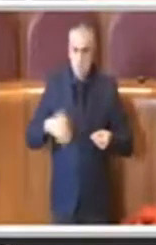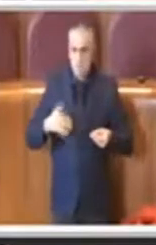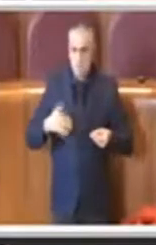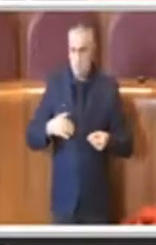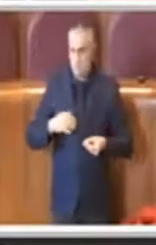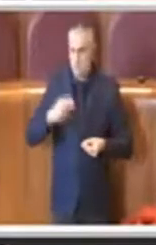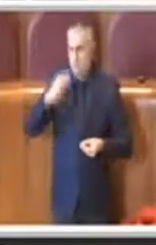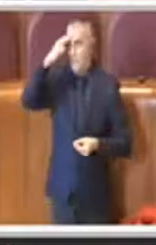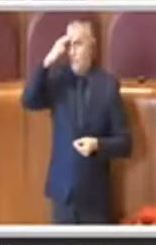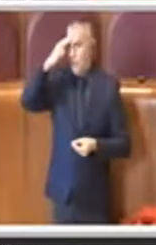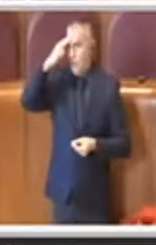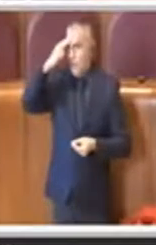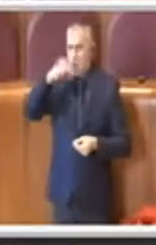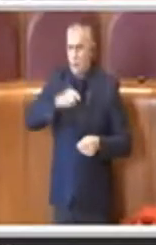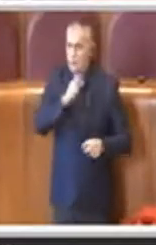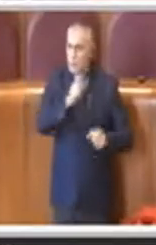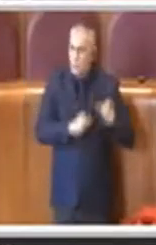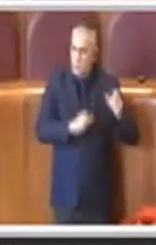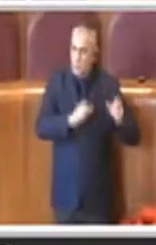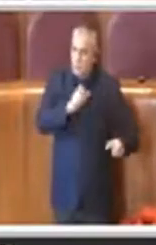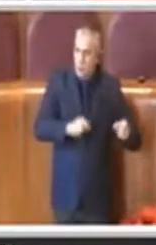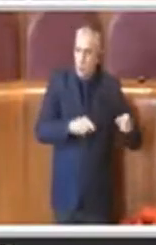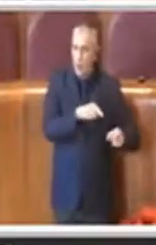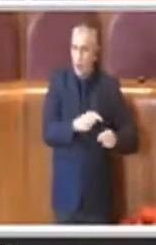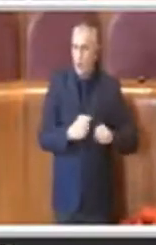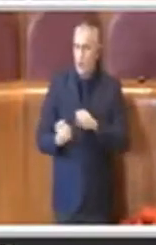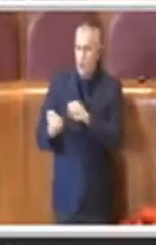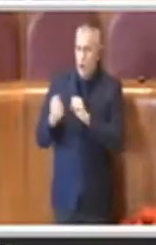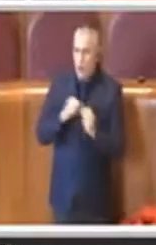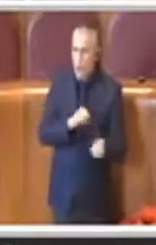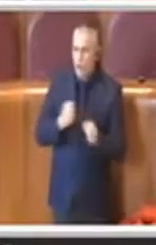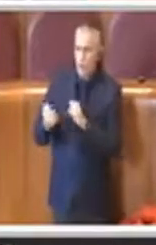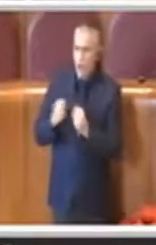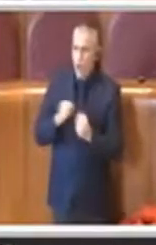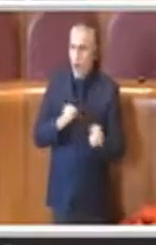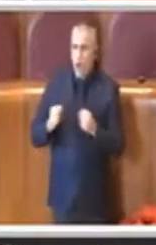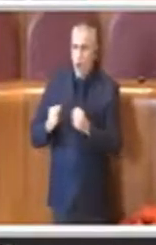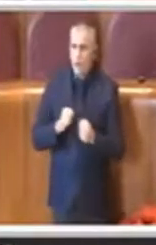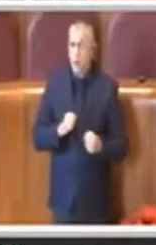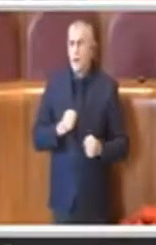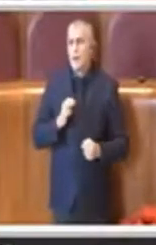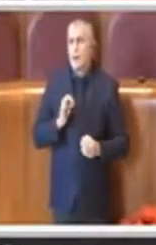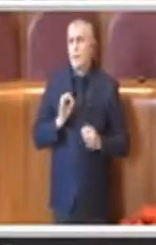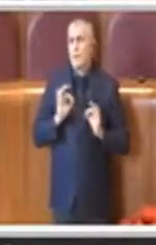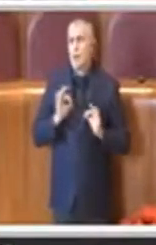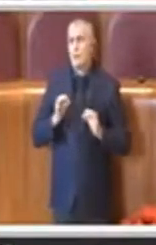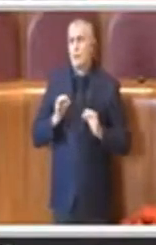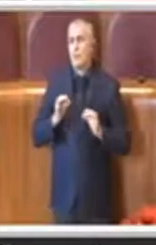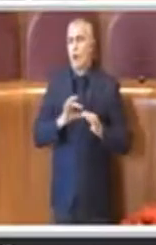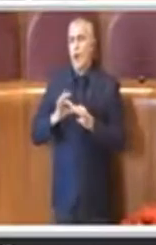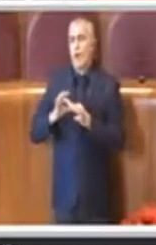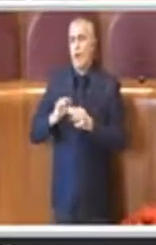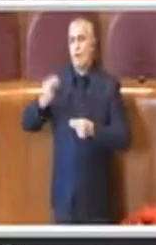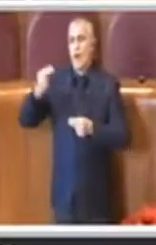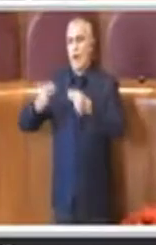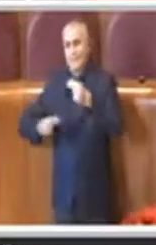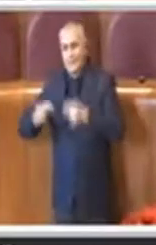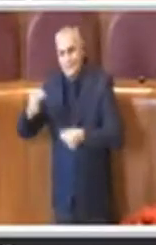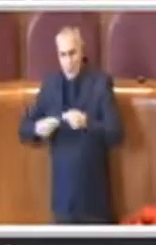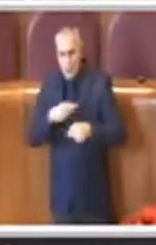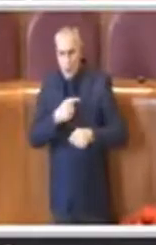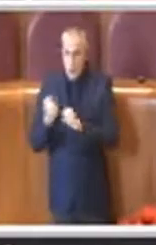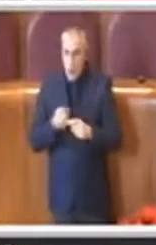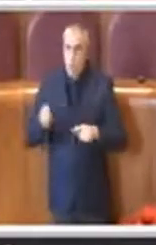che queste persone combattono una battaglia sia a livello amministrativo ma anche